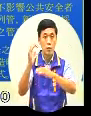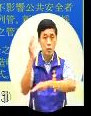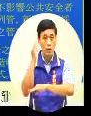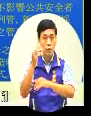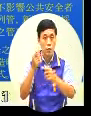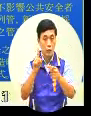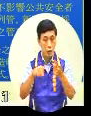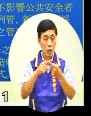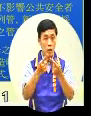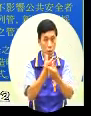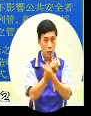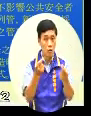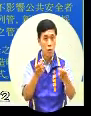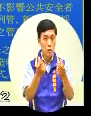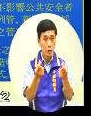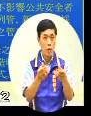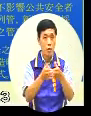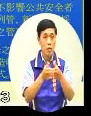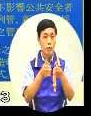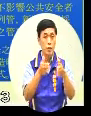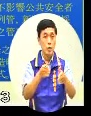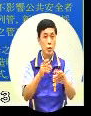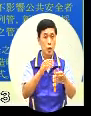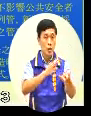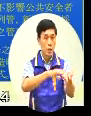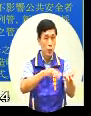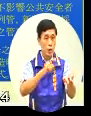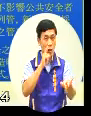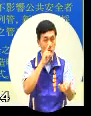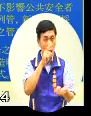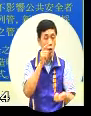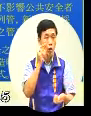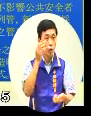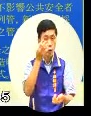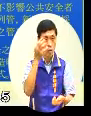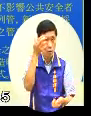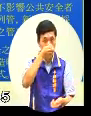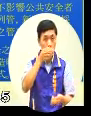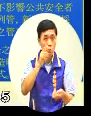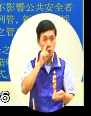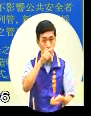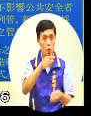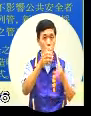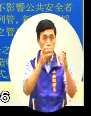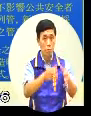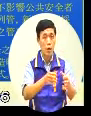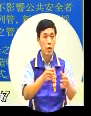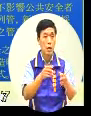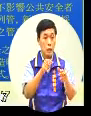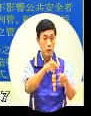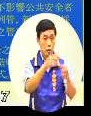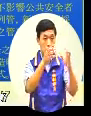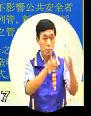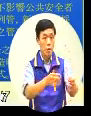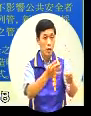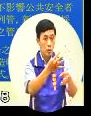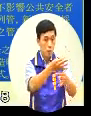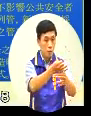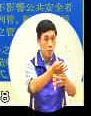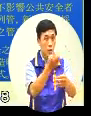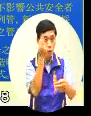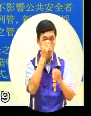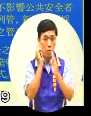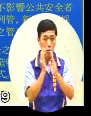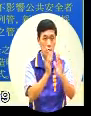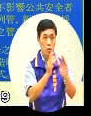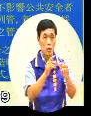别提到故协会所提的老旧医院建筑物按其建造日期会有不同的管理方式